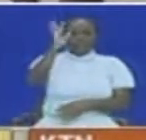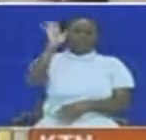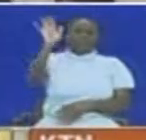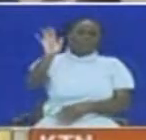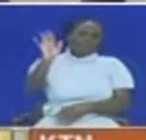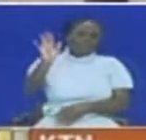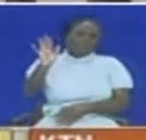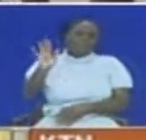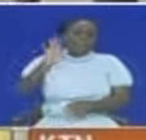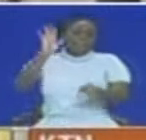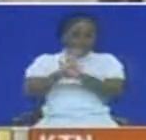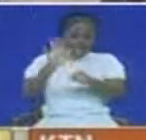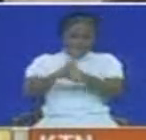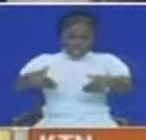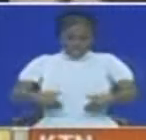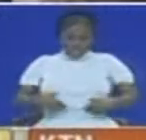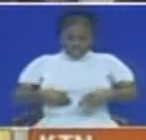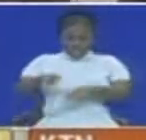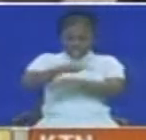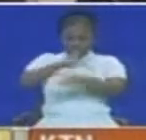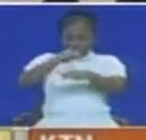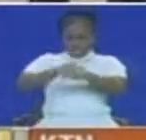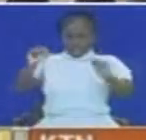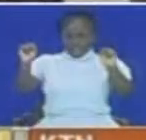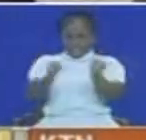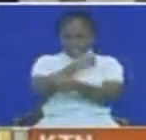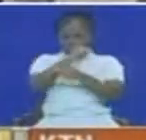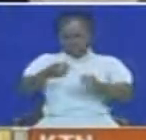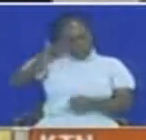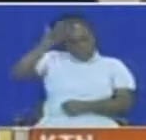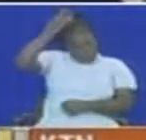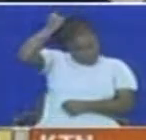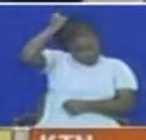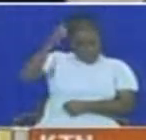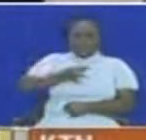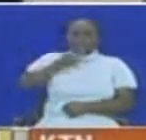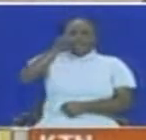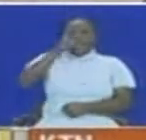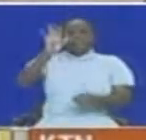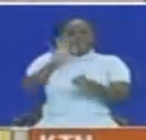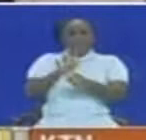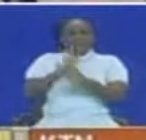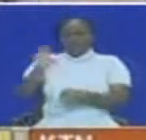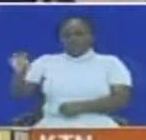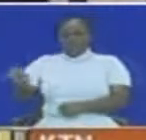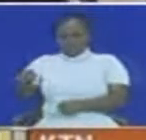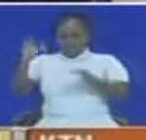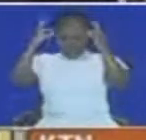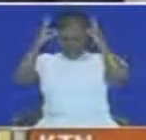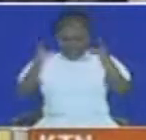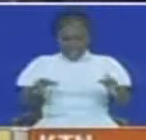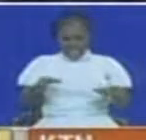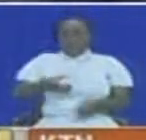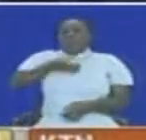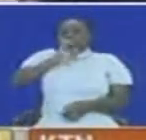Huku maelfu ya vijana nchini wakiangamia kwenye unywaji wa pombe haramu, vijana hapa Mudhuru wameamua kunywa jesho lao